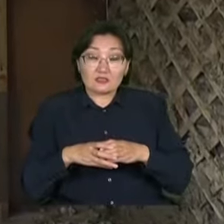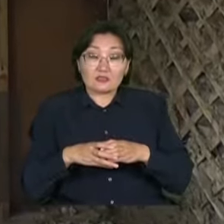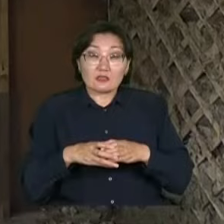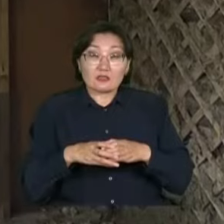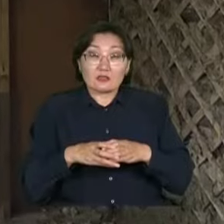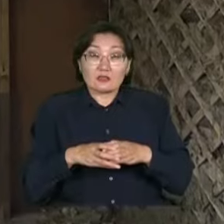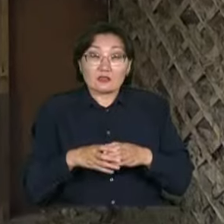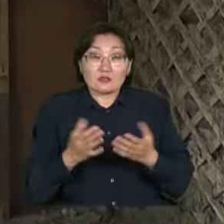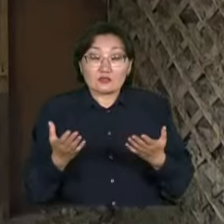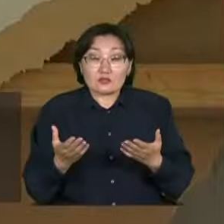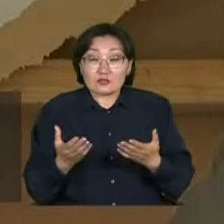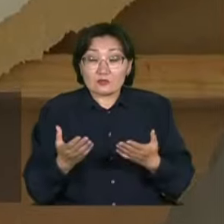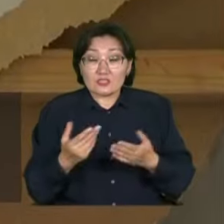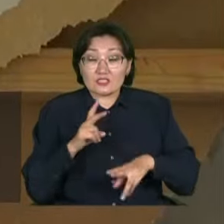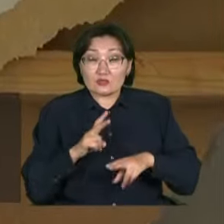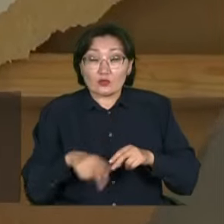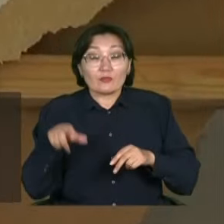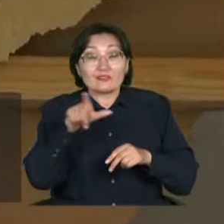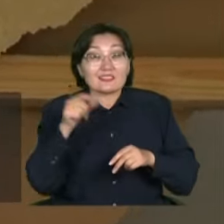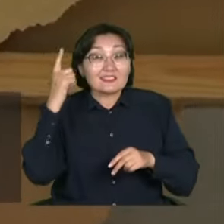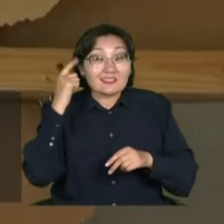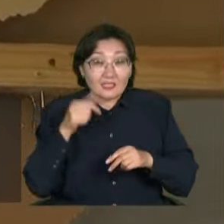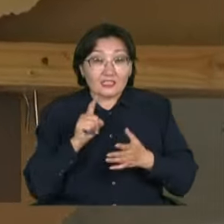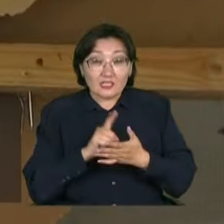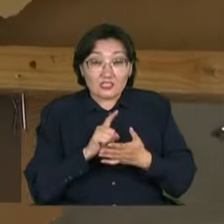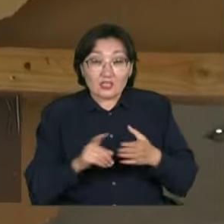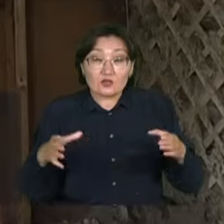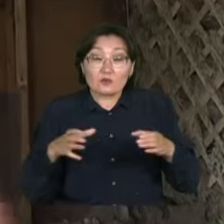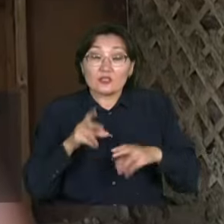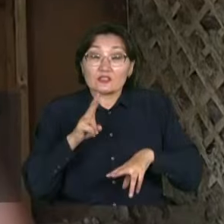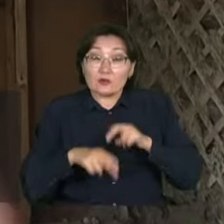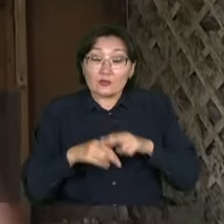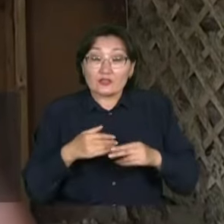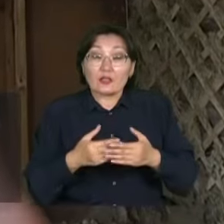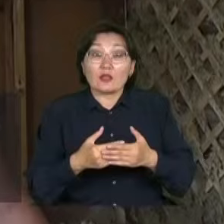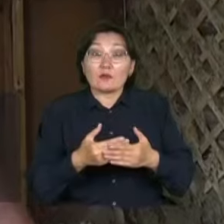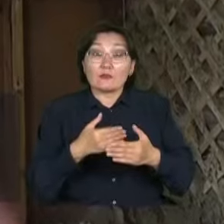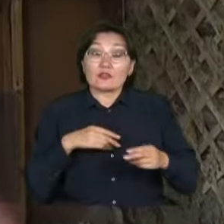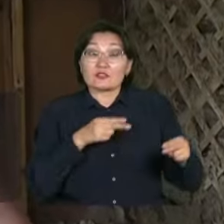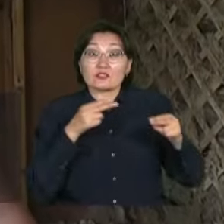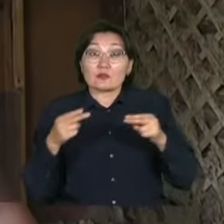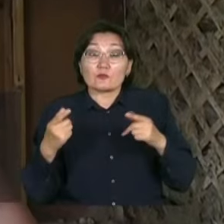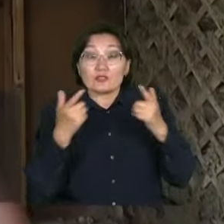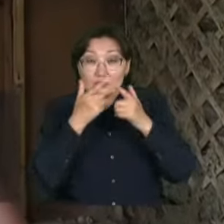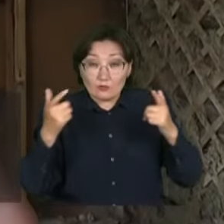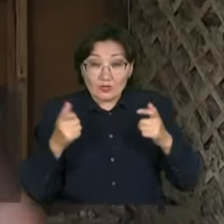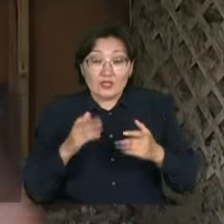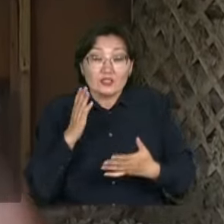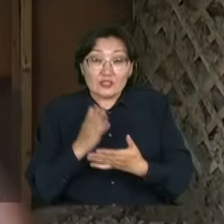с уклоном строительства. Перед приездом мы как бы дали объявление, есть свои работники, знакомые,